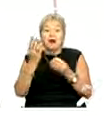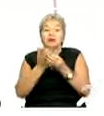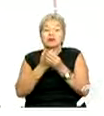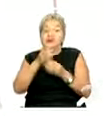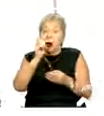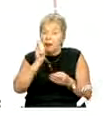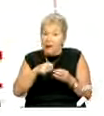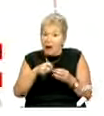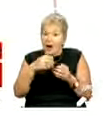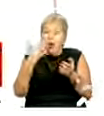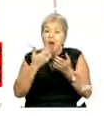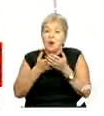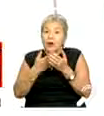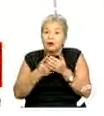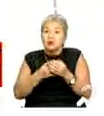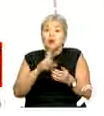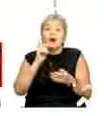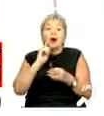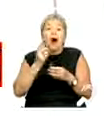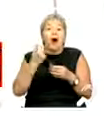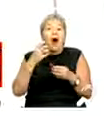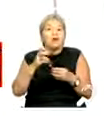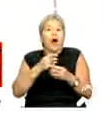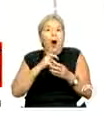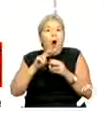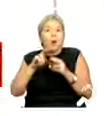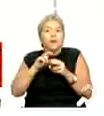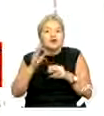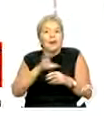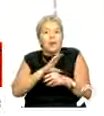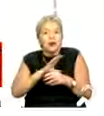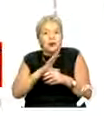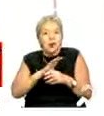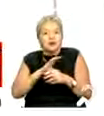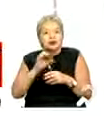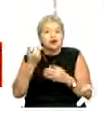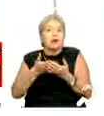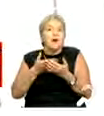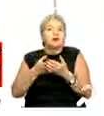pentru poartă de obiecte periculoase, dar și pentru loviri și alte violențe.